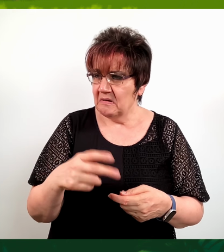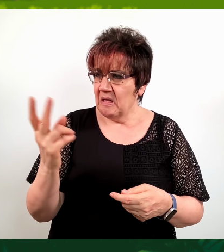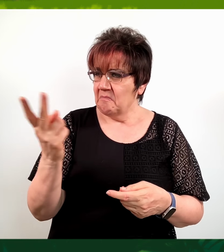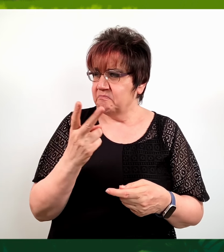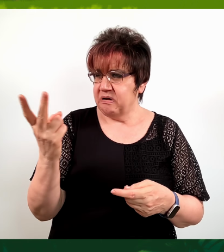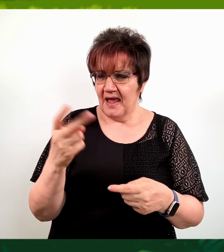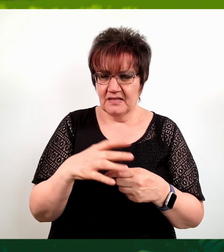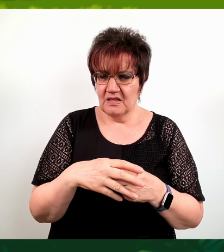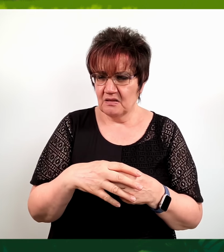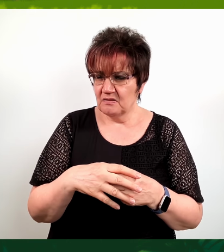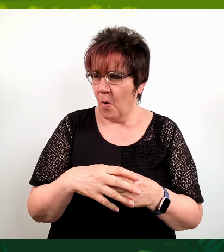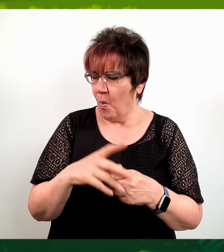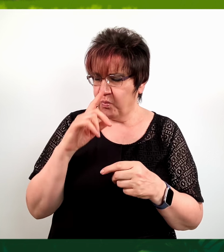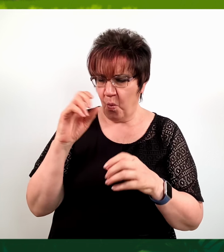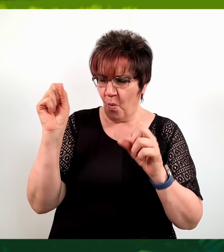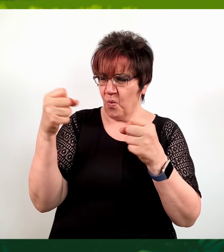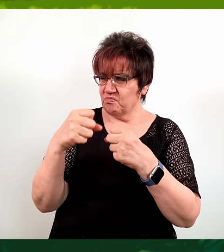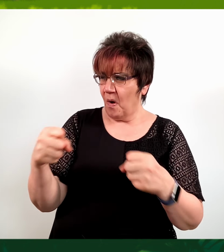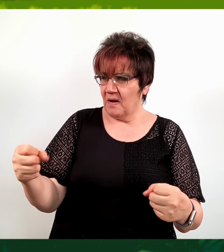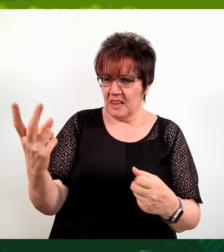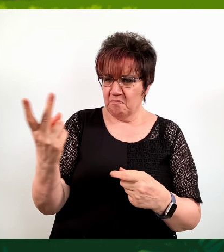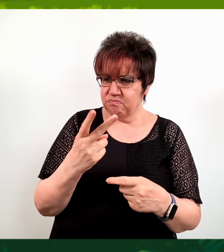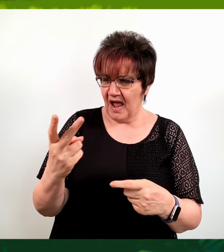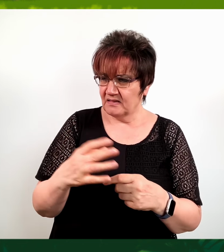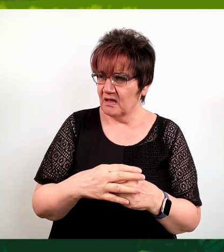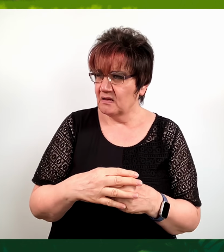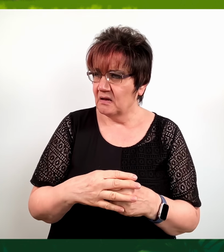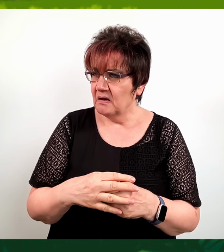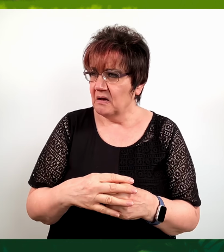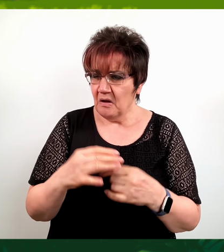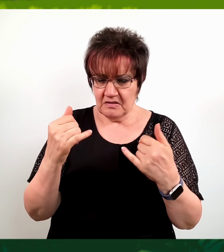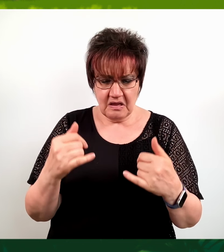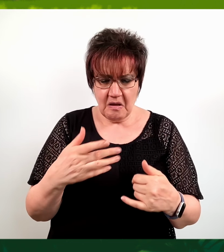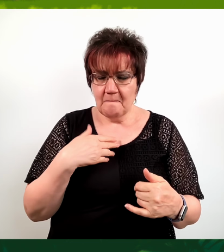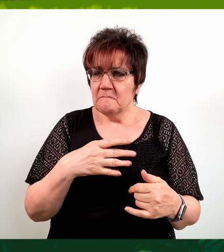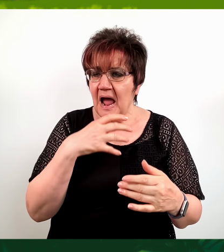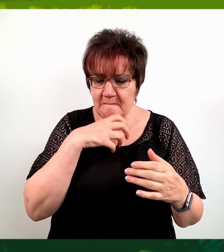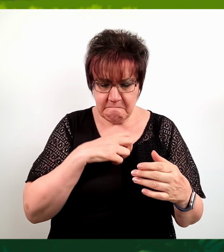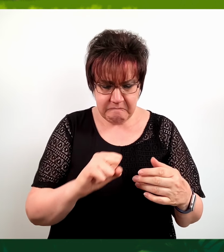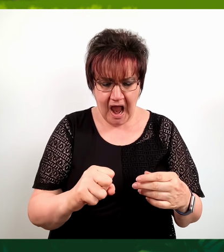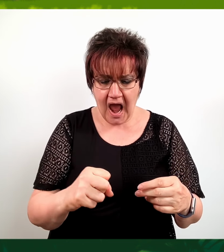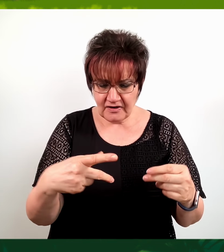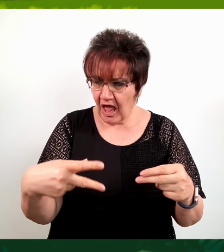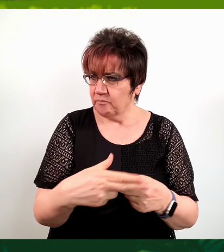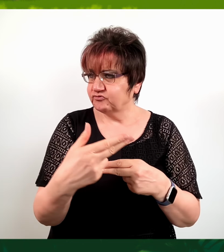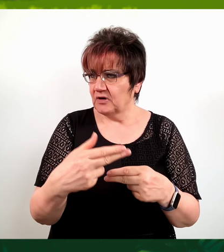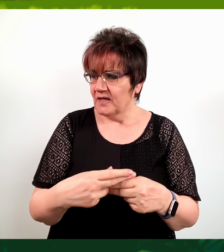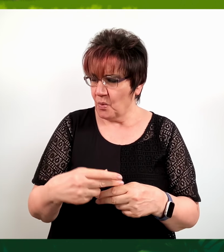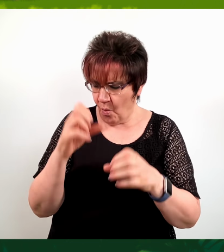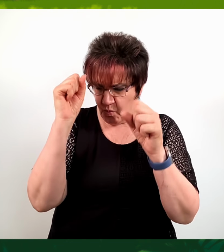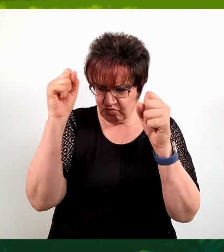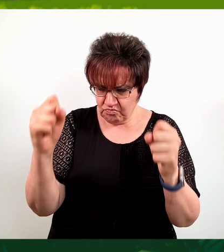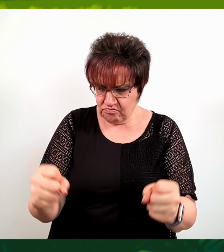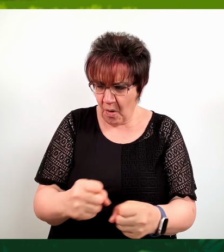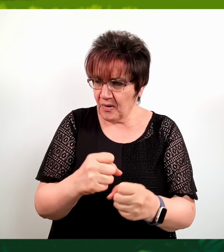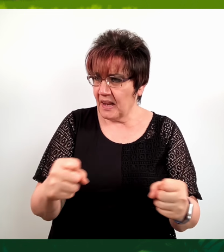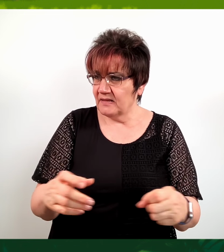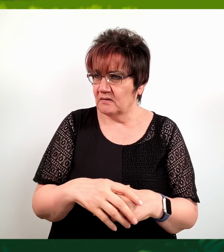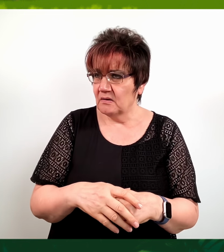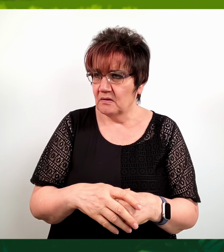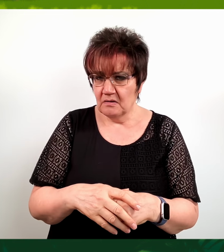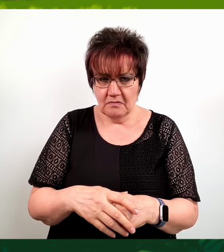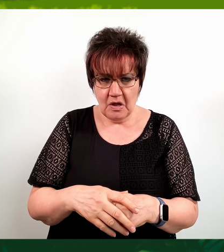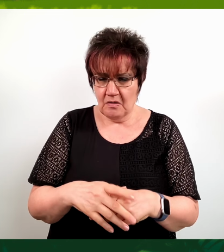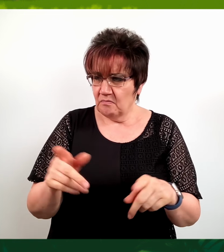»Ihr seid wirklich ein ungehobeltes Volk! Wie kommt ihr nur dazu, einen Teil von meinem stolzen Bart abzuschneiden? Der